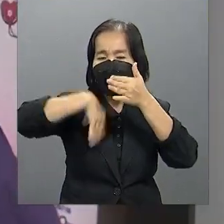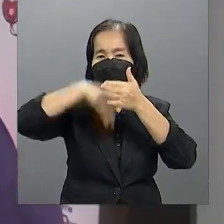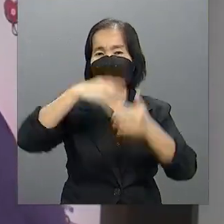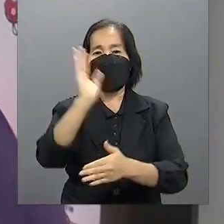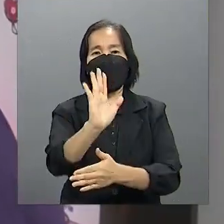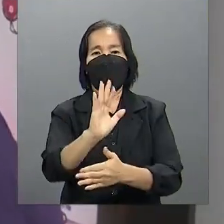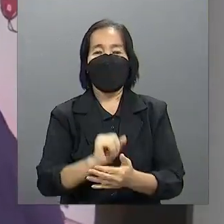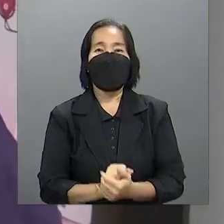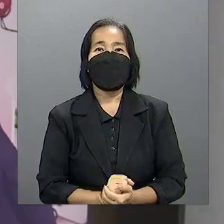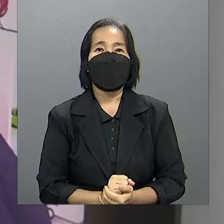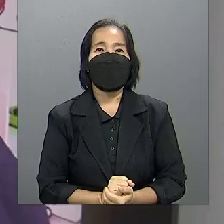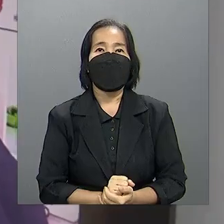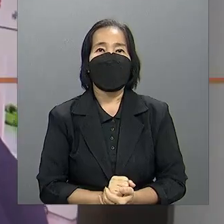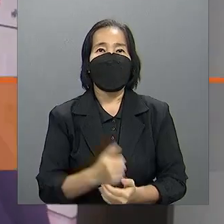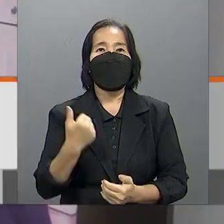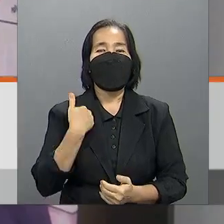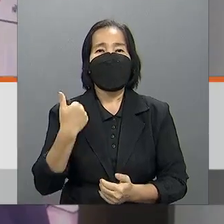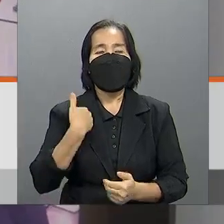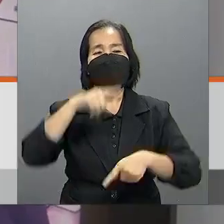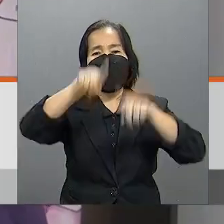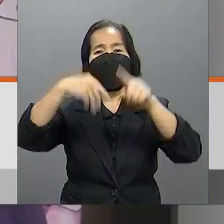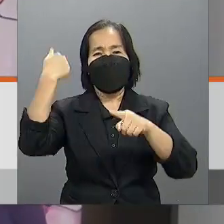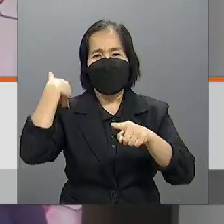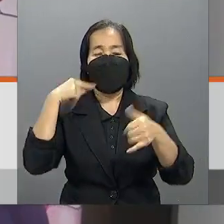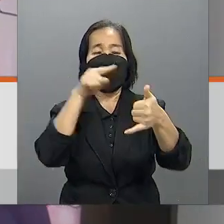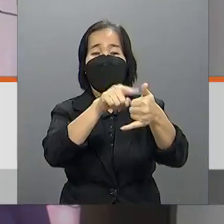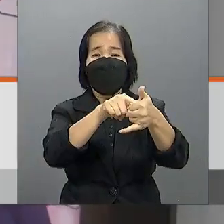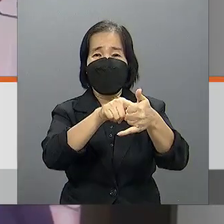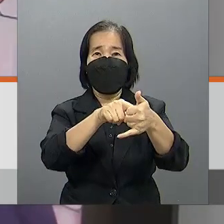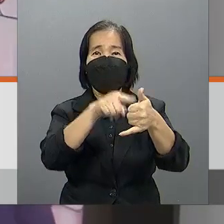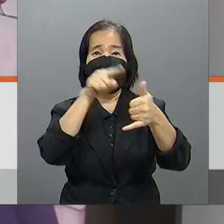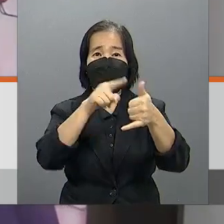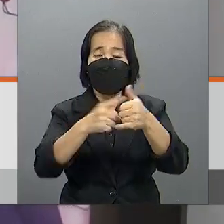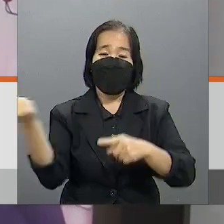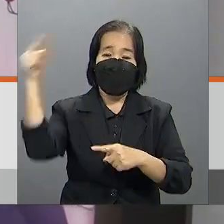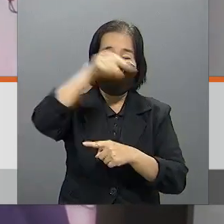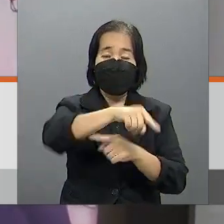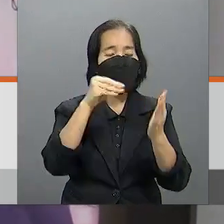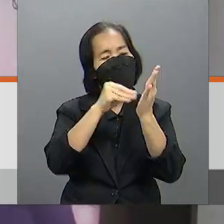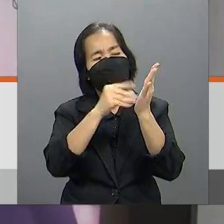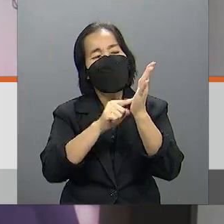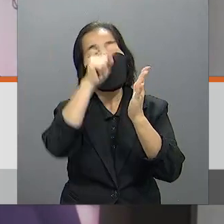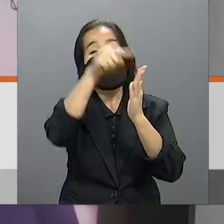ก็มีบางส่วนที่กลับมาโดยที่ไม่ได้แจ้งเราค่ะ